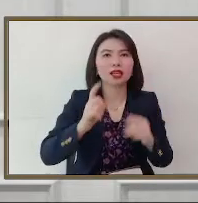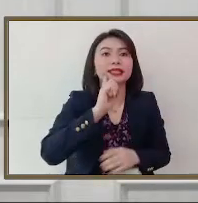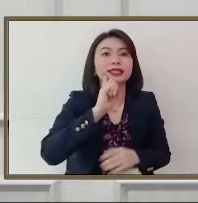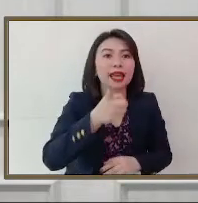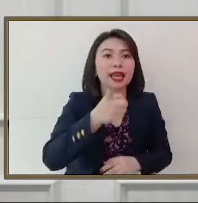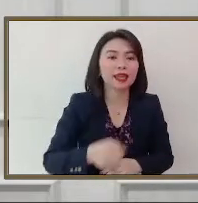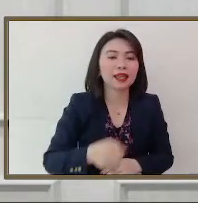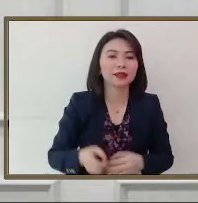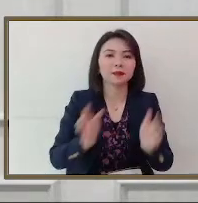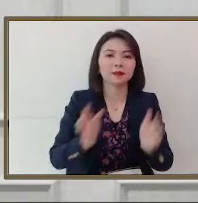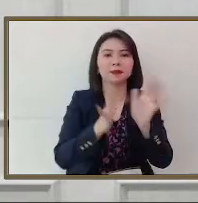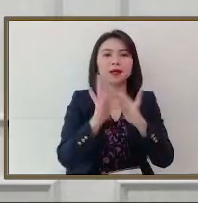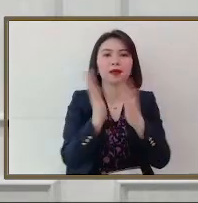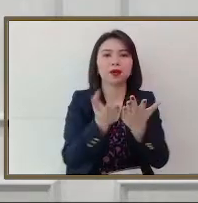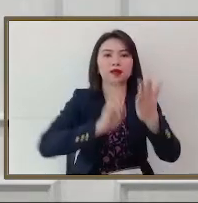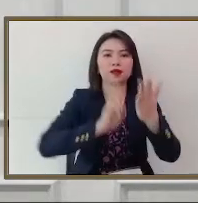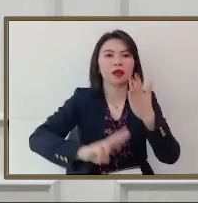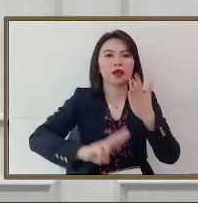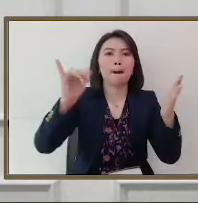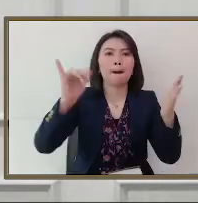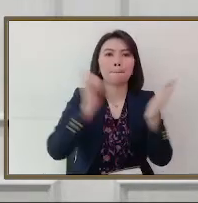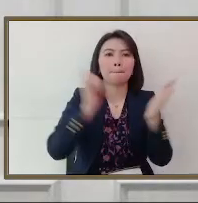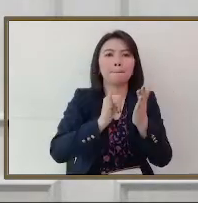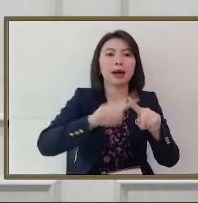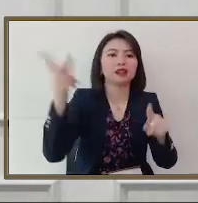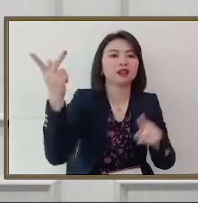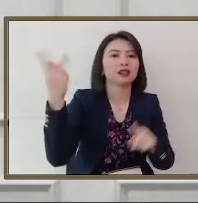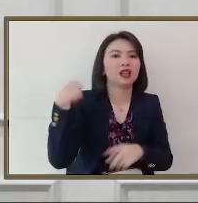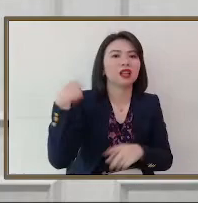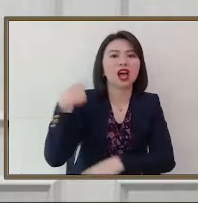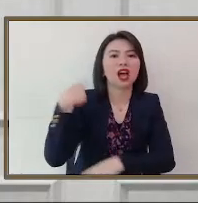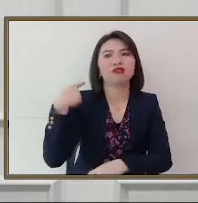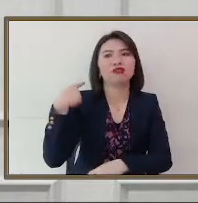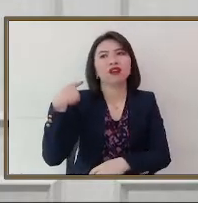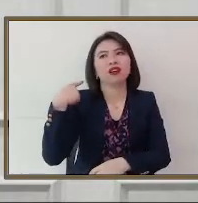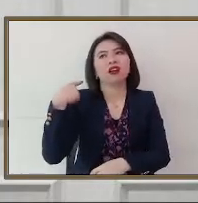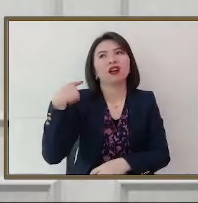demonically or demonic intention.